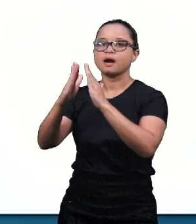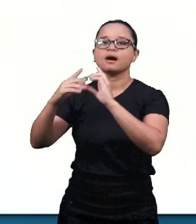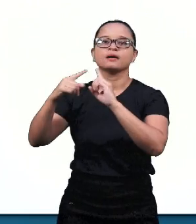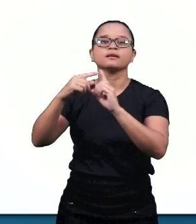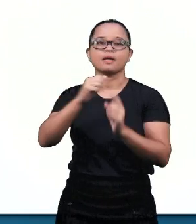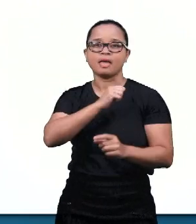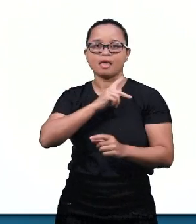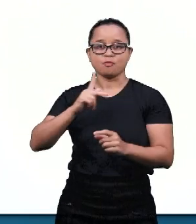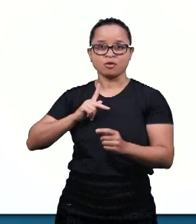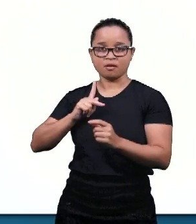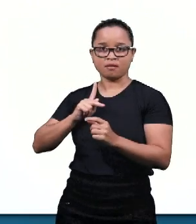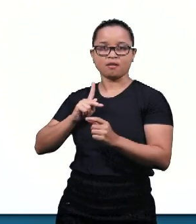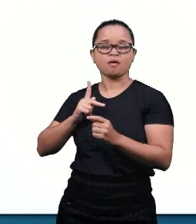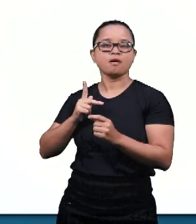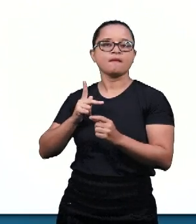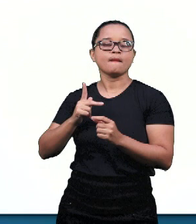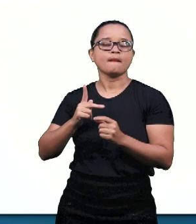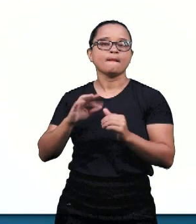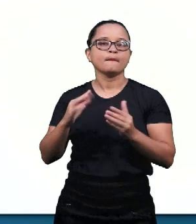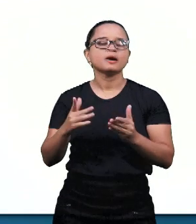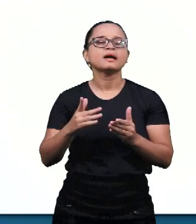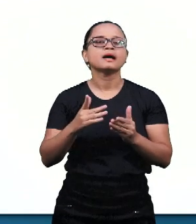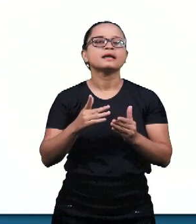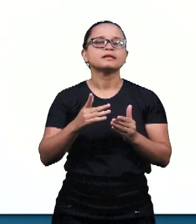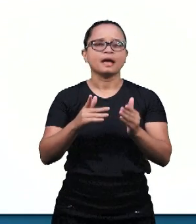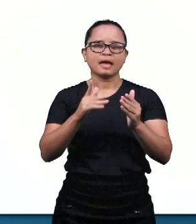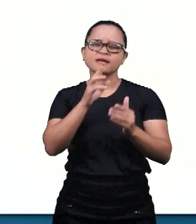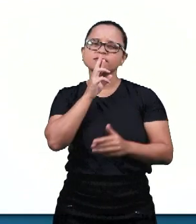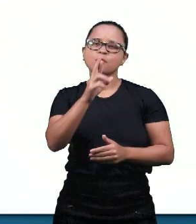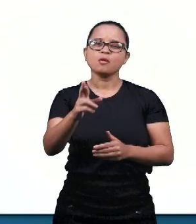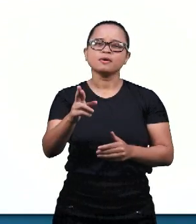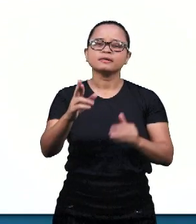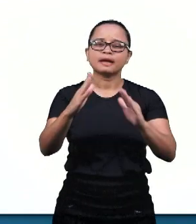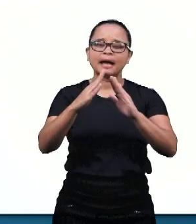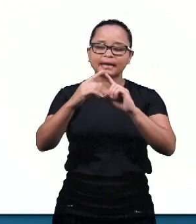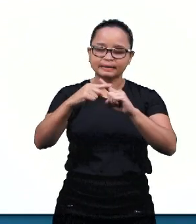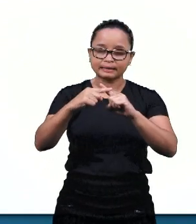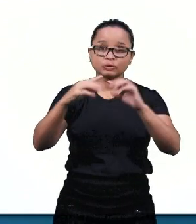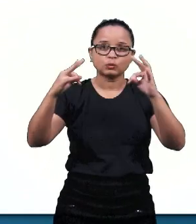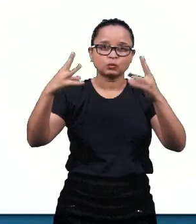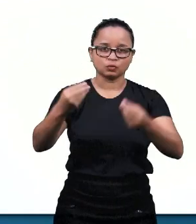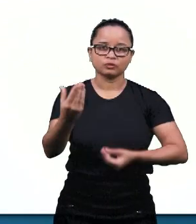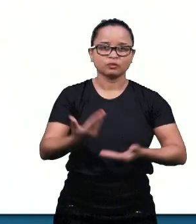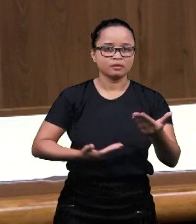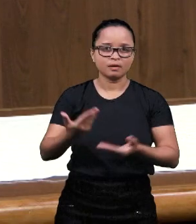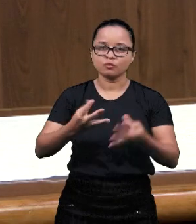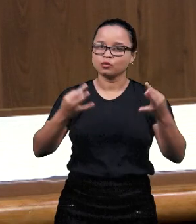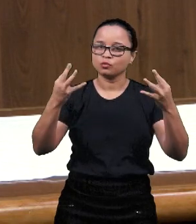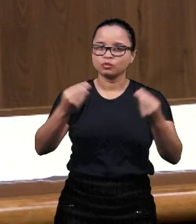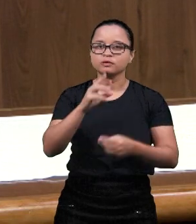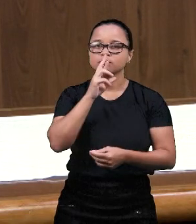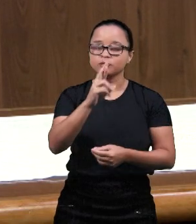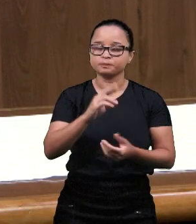toute l'Église. Et pour répondre à cette question, nous allons maintenant présenter ici